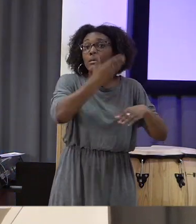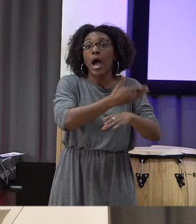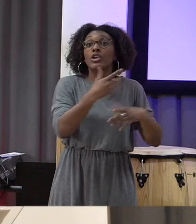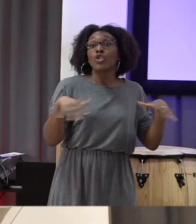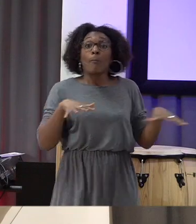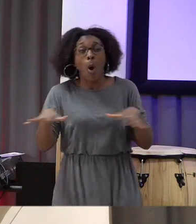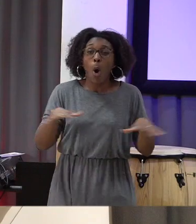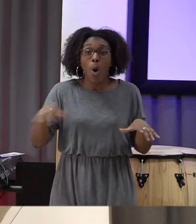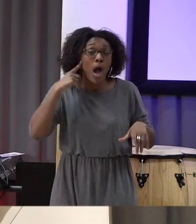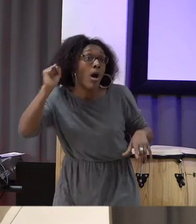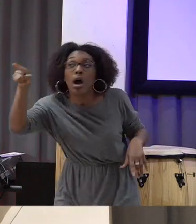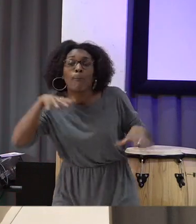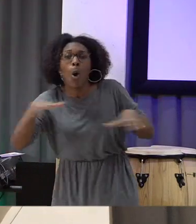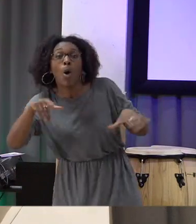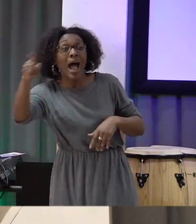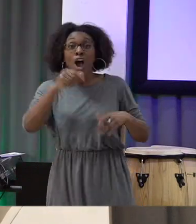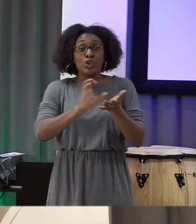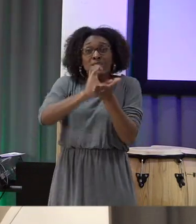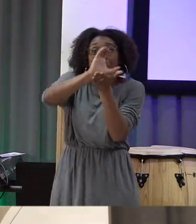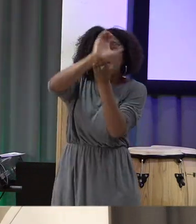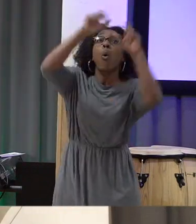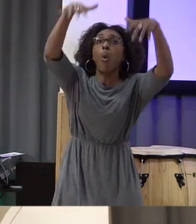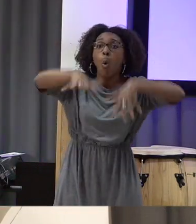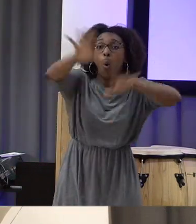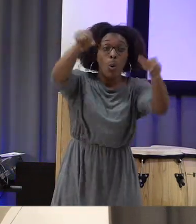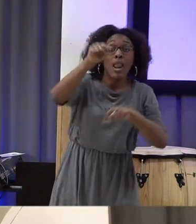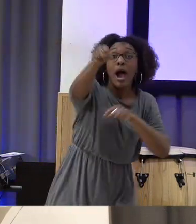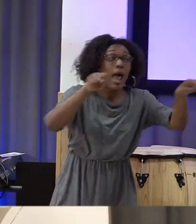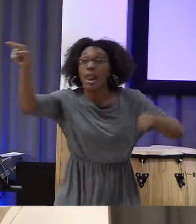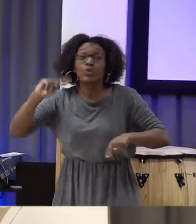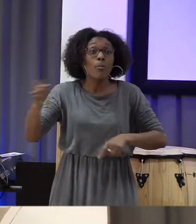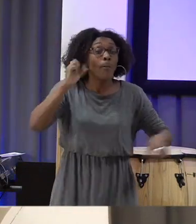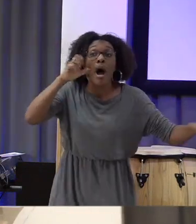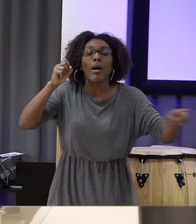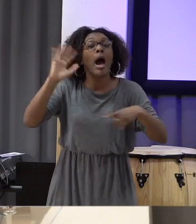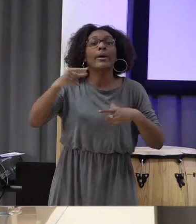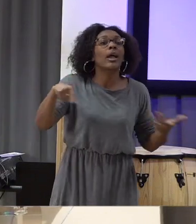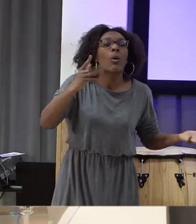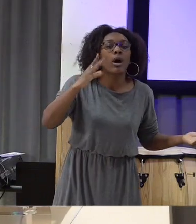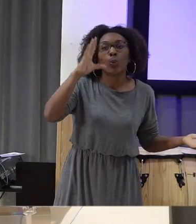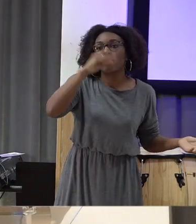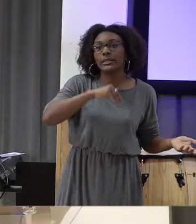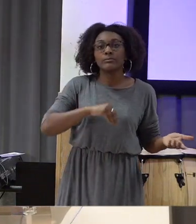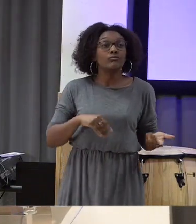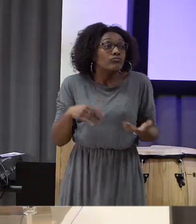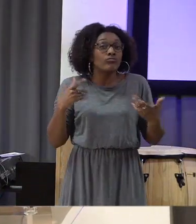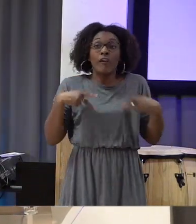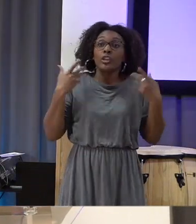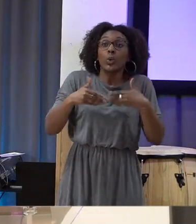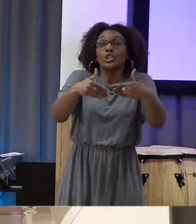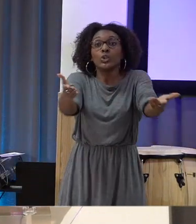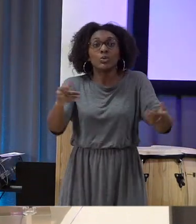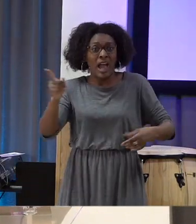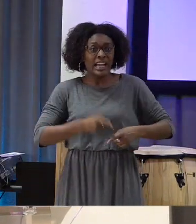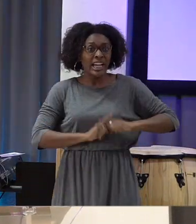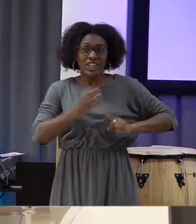Tremblement de terre, par là. Tsunami, par là. Tout le monde en parle. Mais après, on oublie. Les chrétiens disent, ah oui,